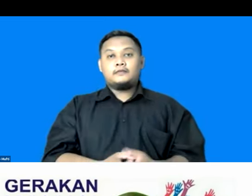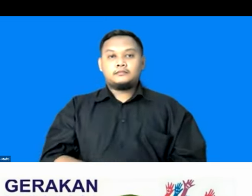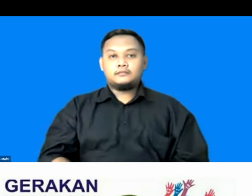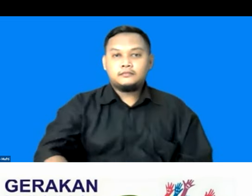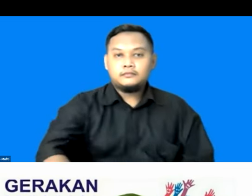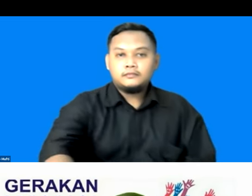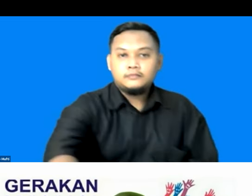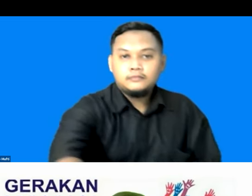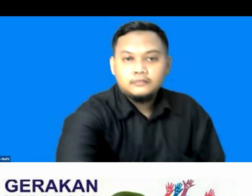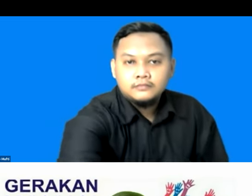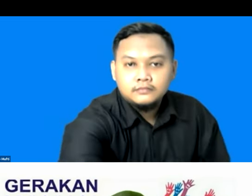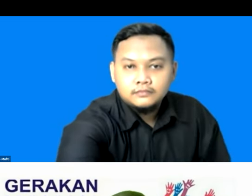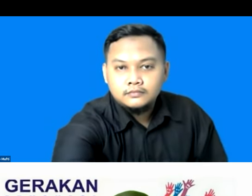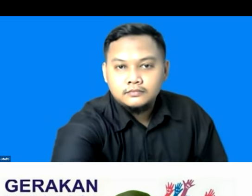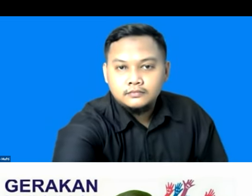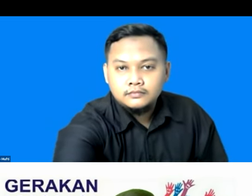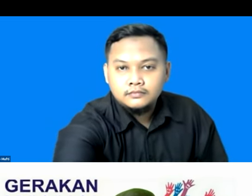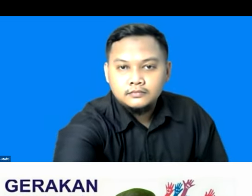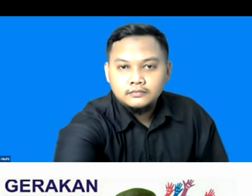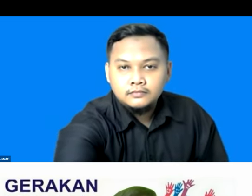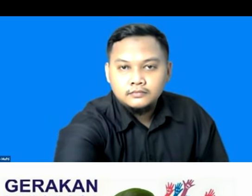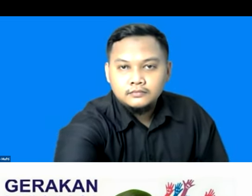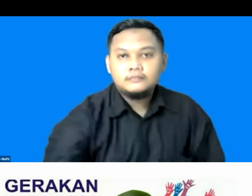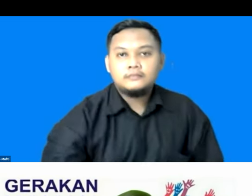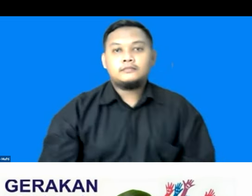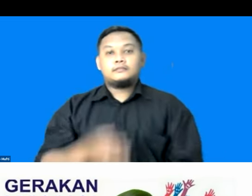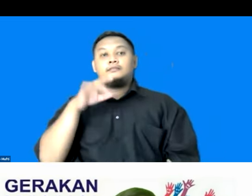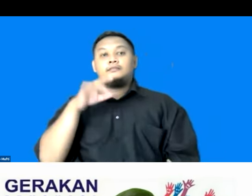pagi Bapak dan Ibu sekalian.